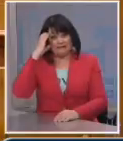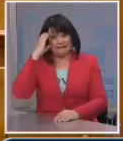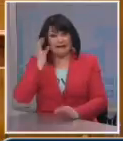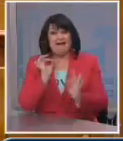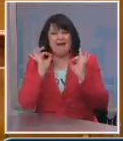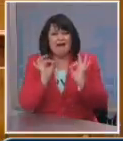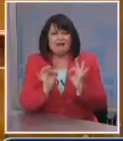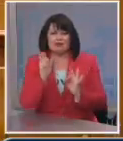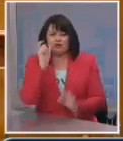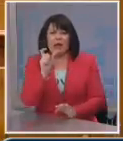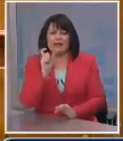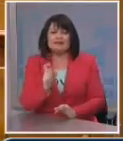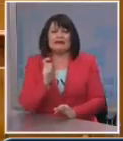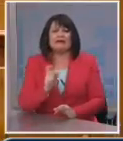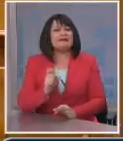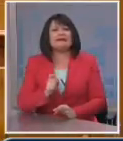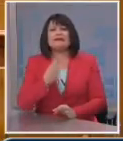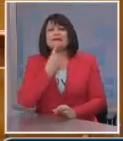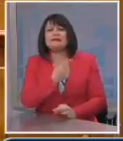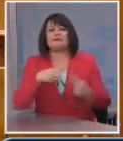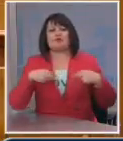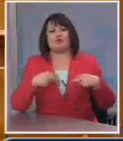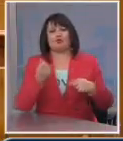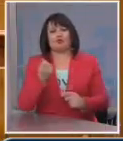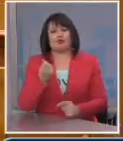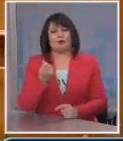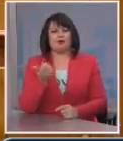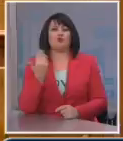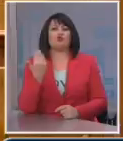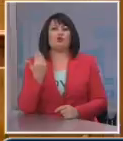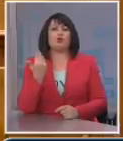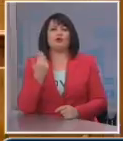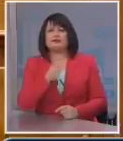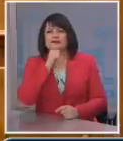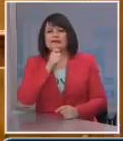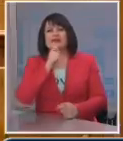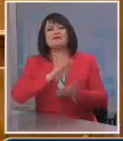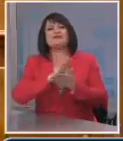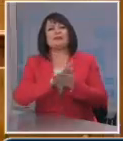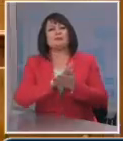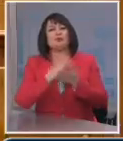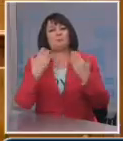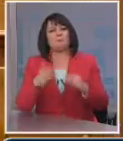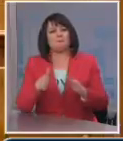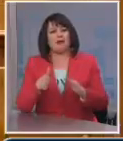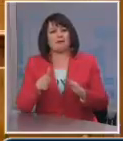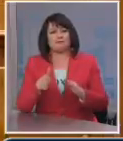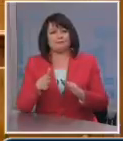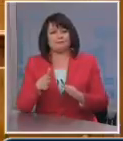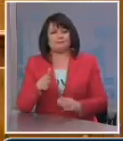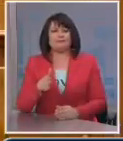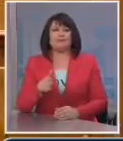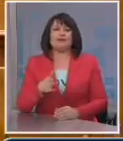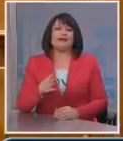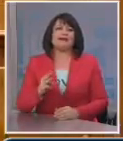επιλέξει τι έλεγε ο Υπουργός Οικονομικών σε συνέντευξη τύπου που έδωσε την 3η